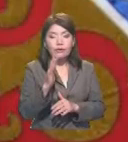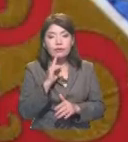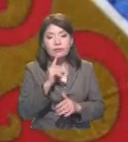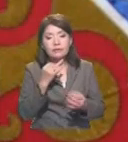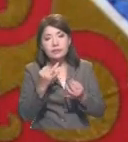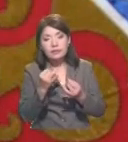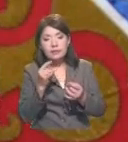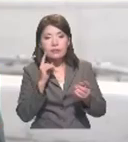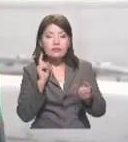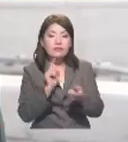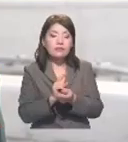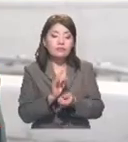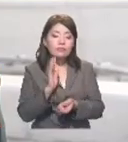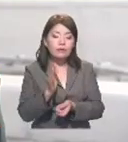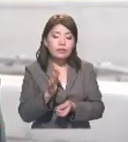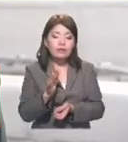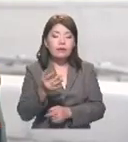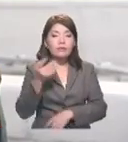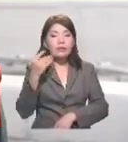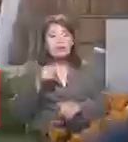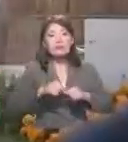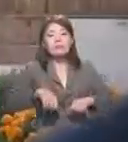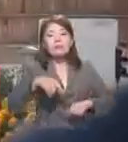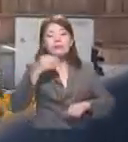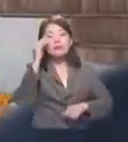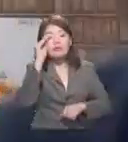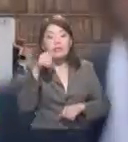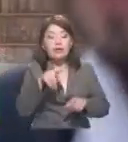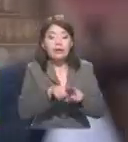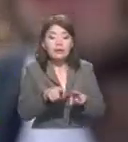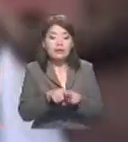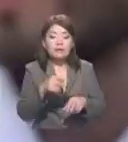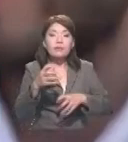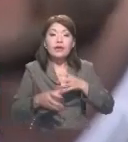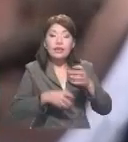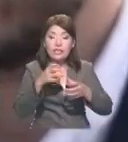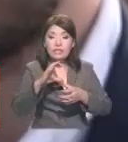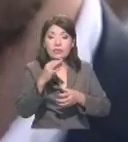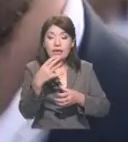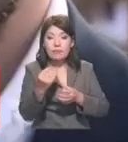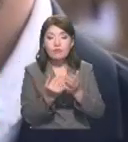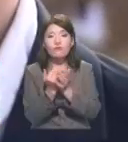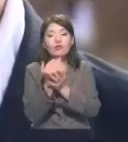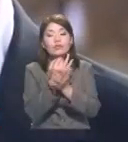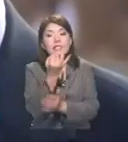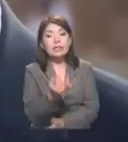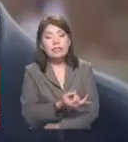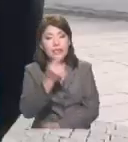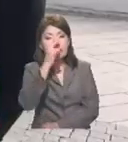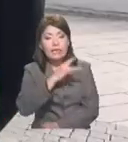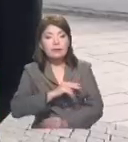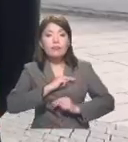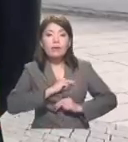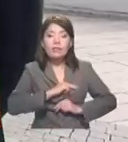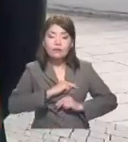нашими правительствами. Отечественные эксперты также заявляют, что такая огласка в мировых СМИ говорит о высоком интересе к Казахстану как к партнеру,